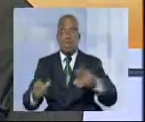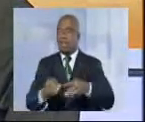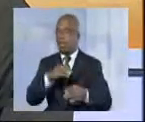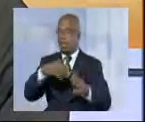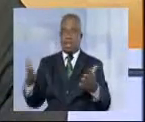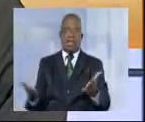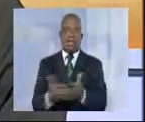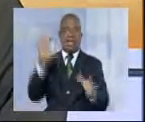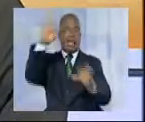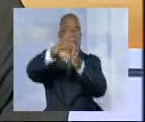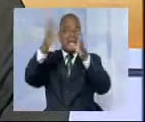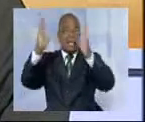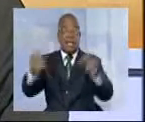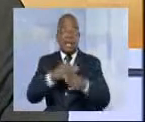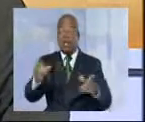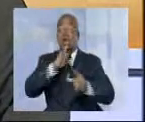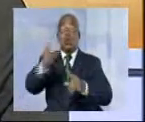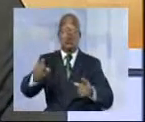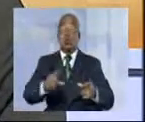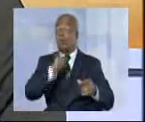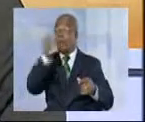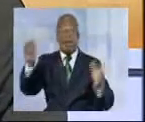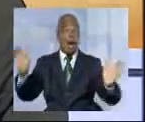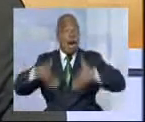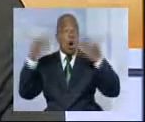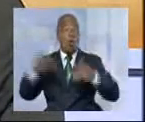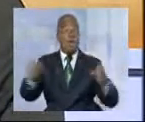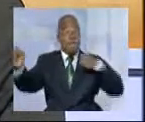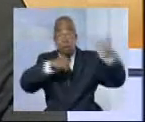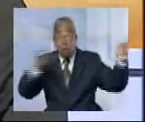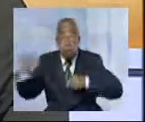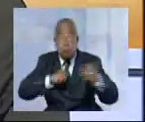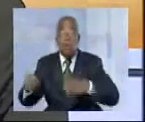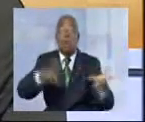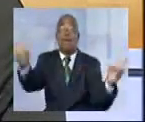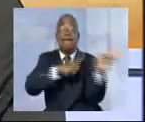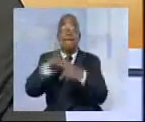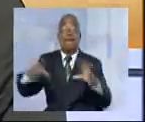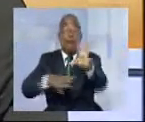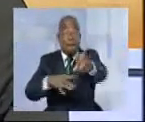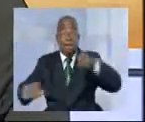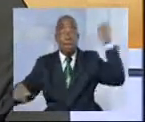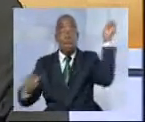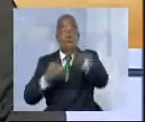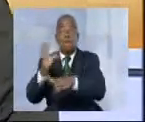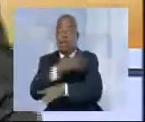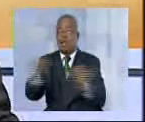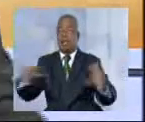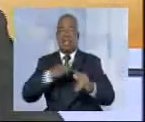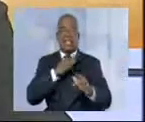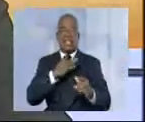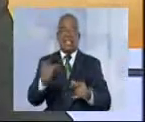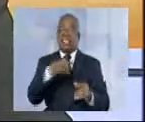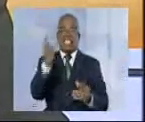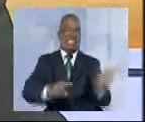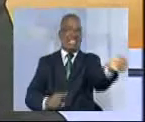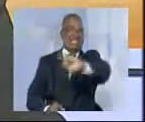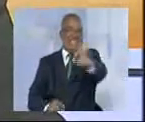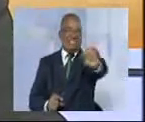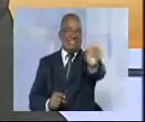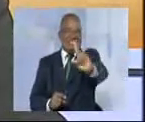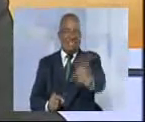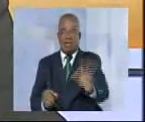communes. On assiste à un cycle de violences ici à Abidjan et dans plusieurs localités de l'intérieur du pays. Des candidats contestent ces résultats.